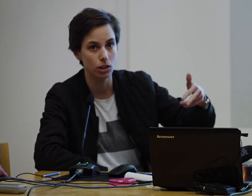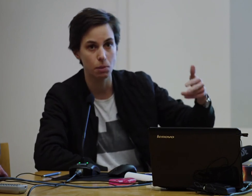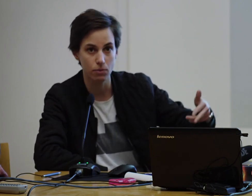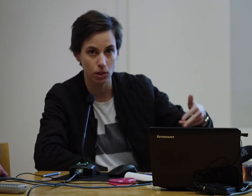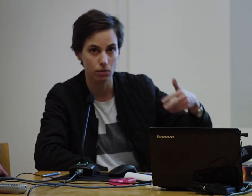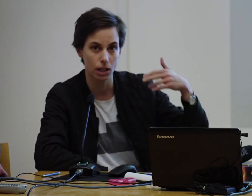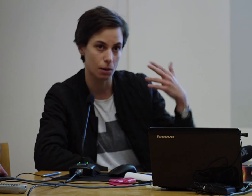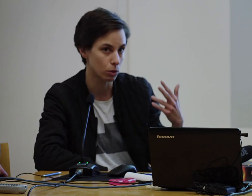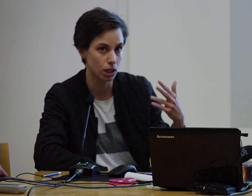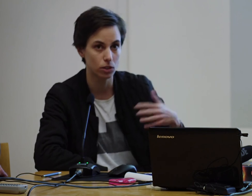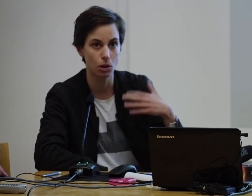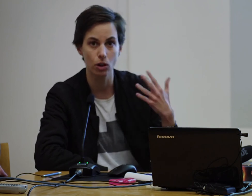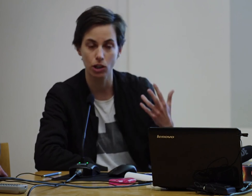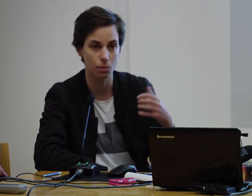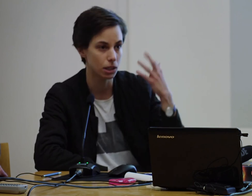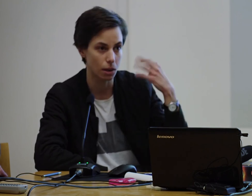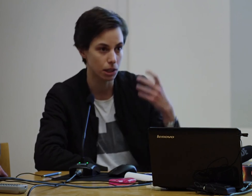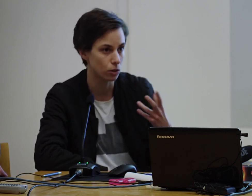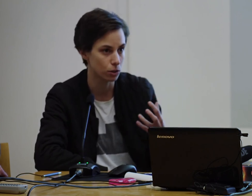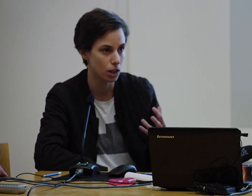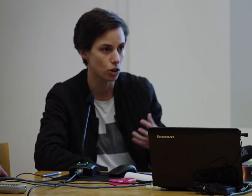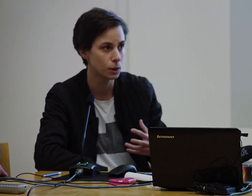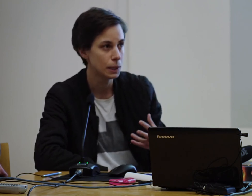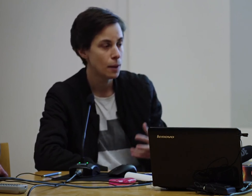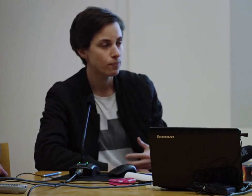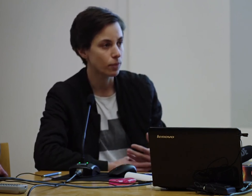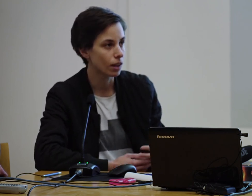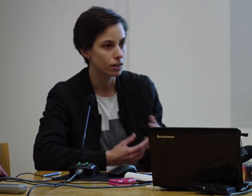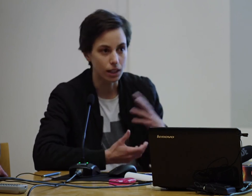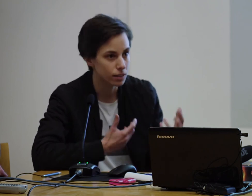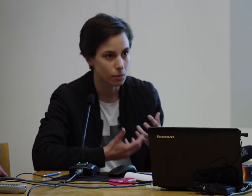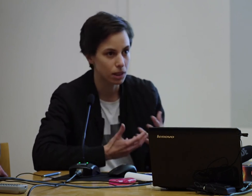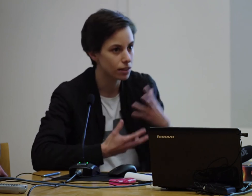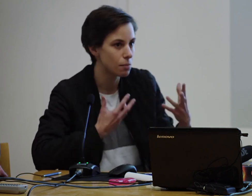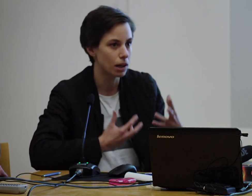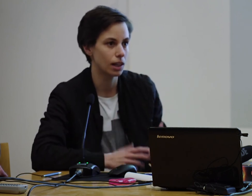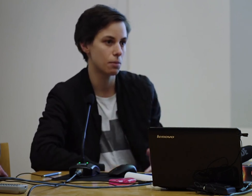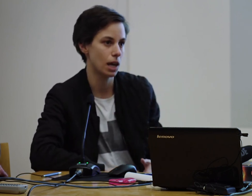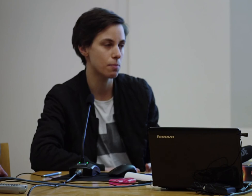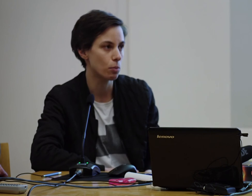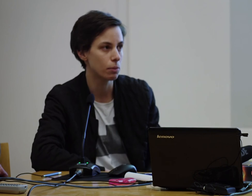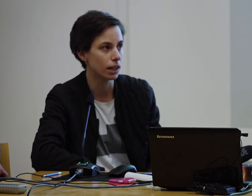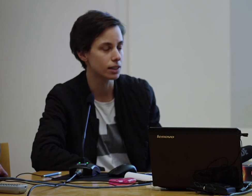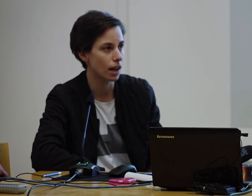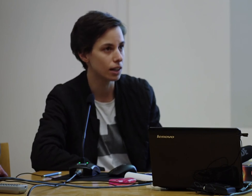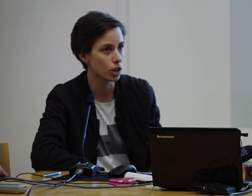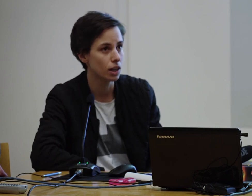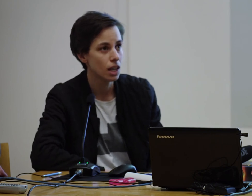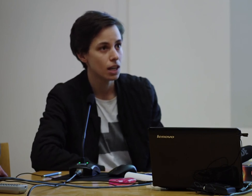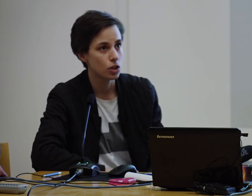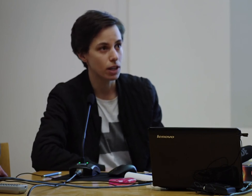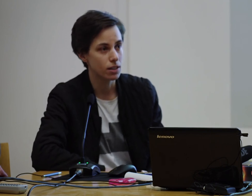ľudia chodili bez voňaviek, aby ľudia, ktorí majú akože chemikov niečo, tak tam nemali nejaké problémy a tak